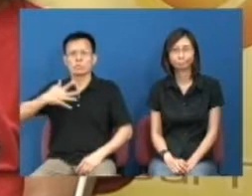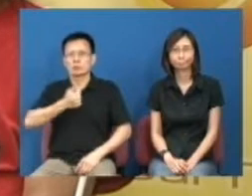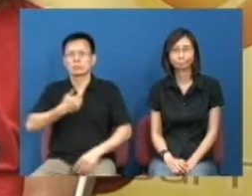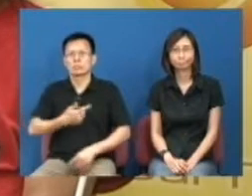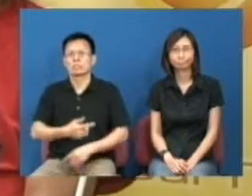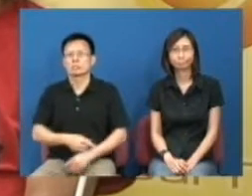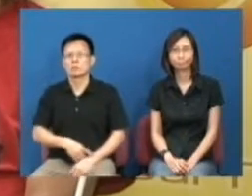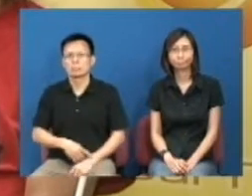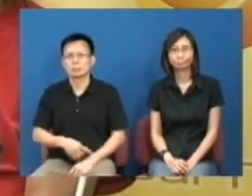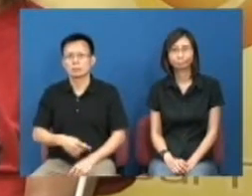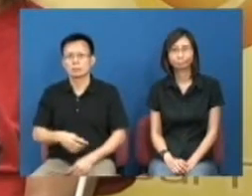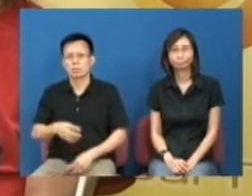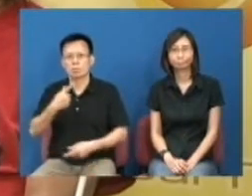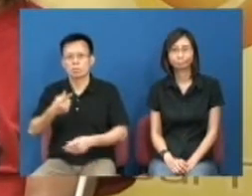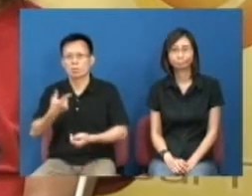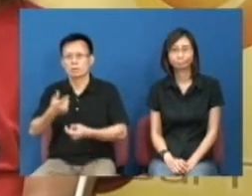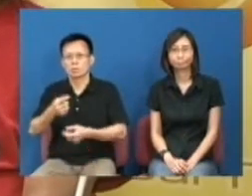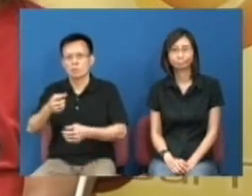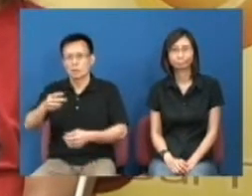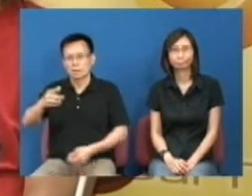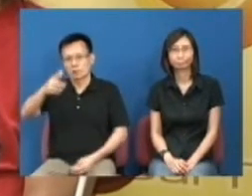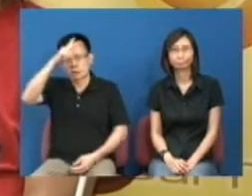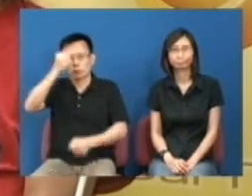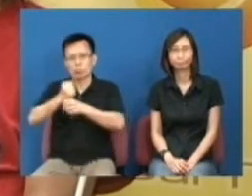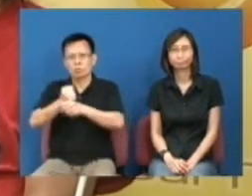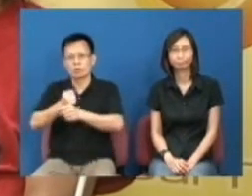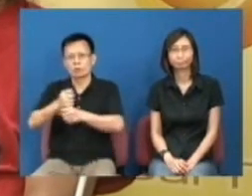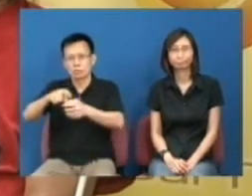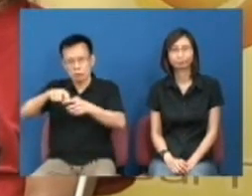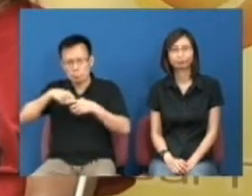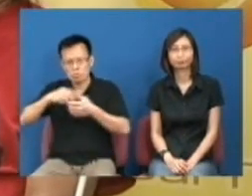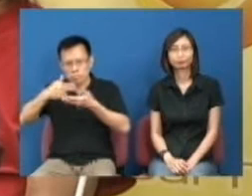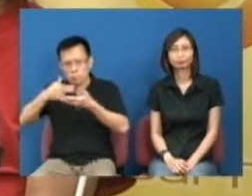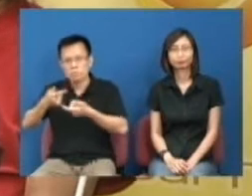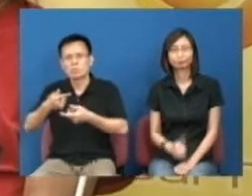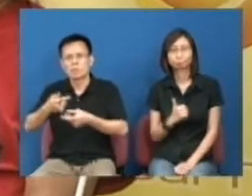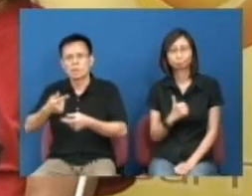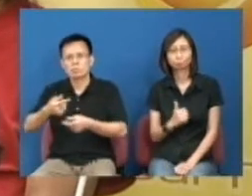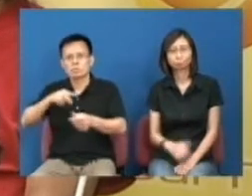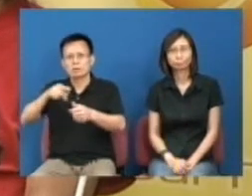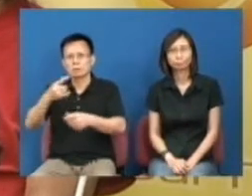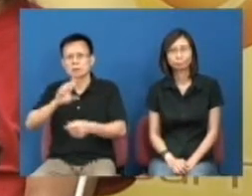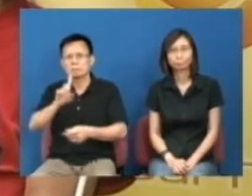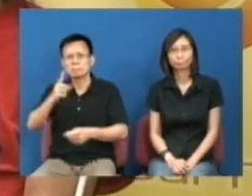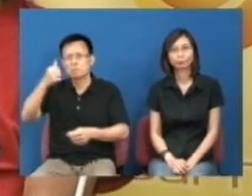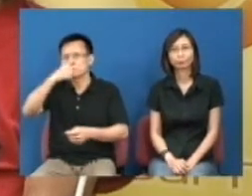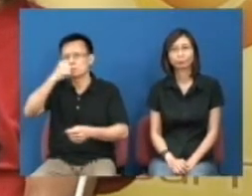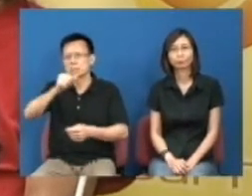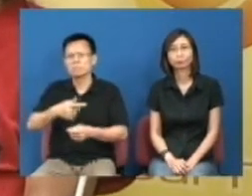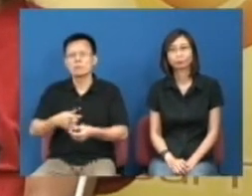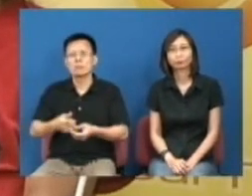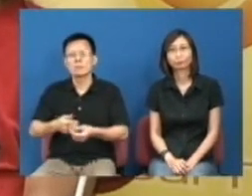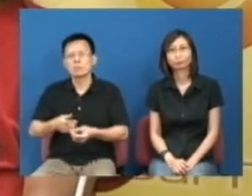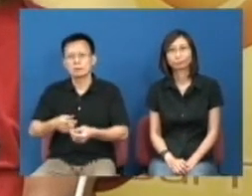咪啊？佢只不過係一個攞公帑負責維持秩序嘅人啫嘛，係咪先？有乜咁巴？有乜咁巴閉啫？老實